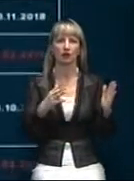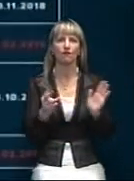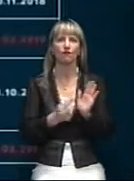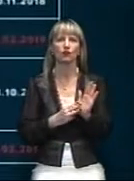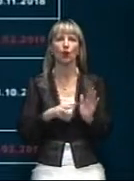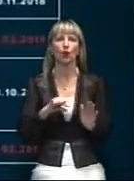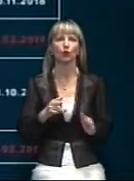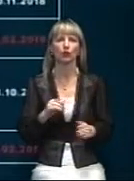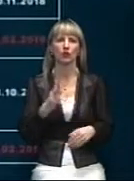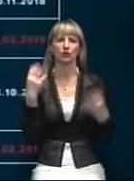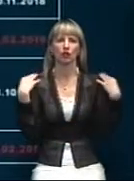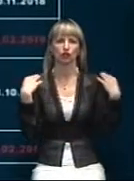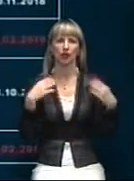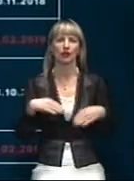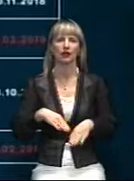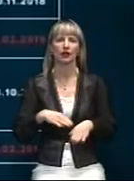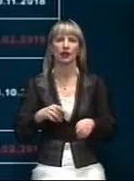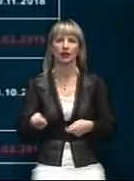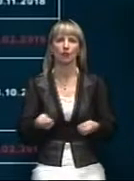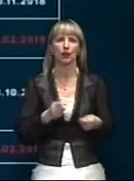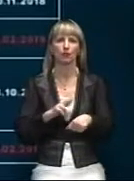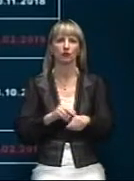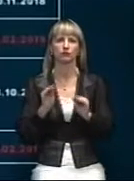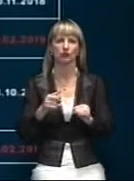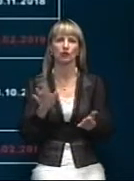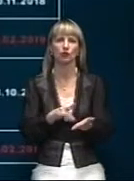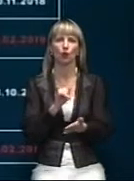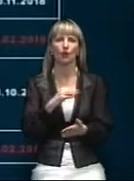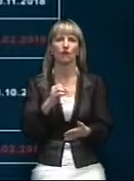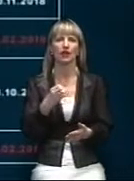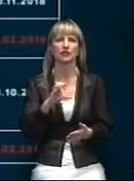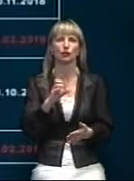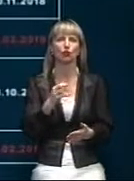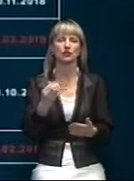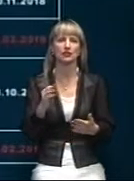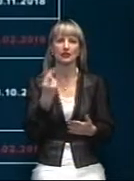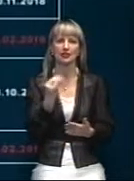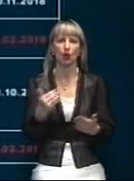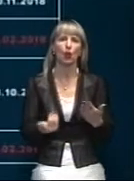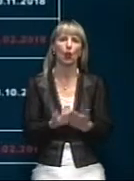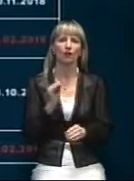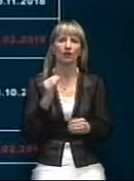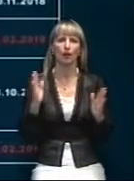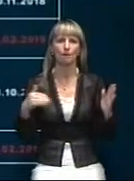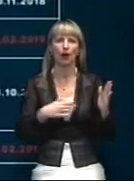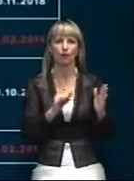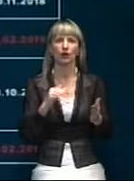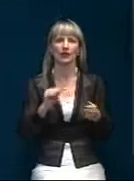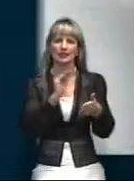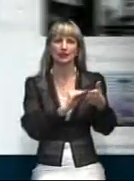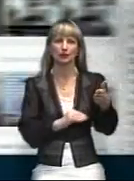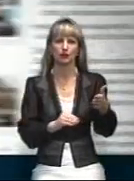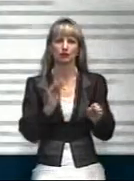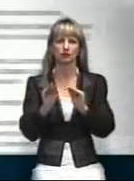начальника департаменту поліції Олексій Білошицький виклав на своїй сторінці у Фейсбуці оновлену мапу та список розташування нових 20